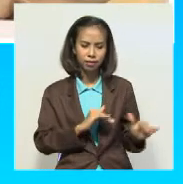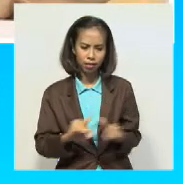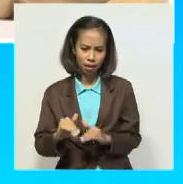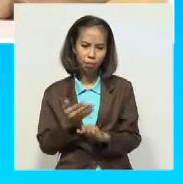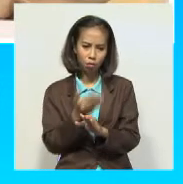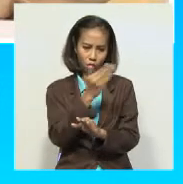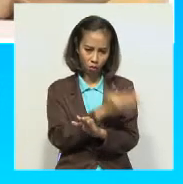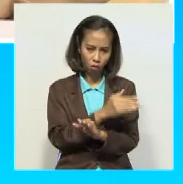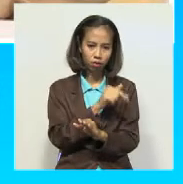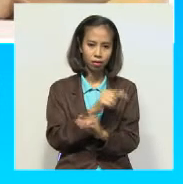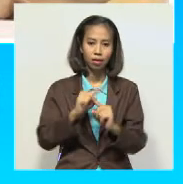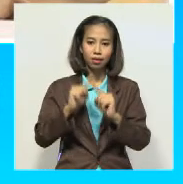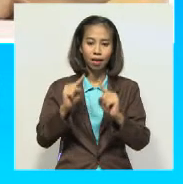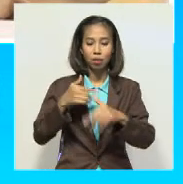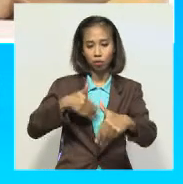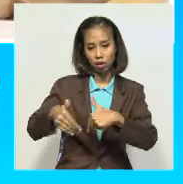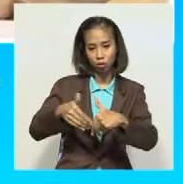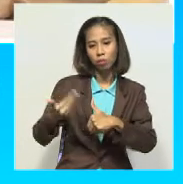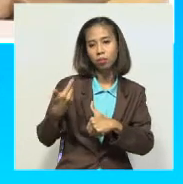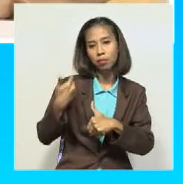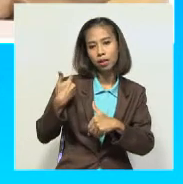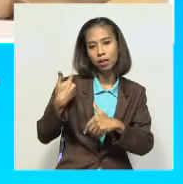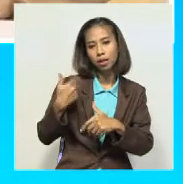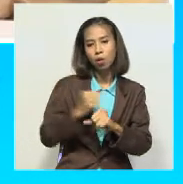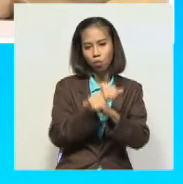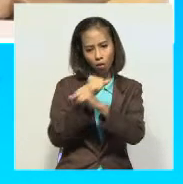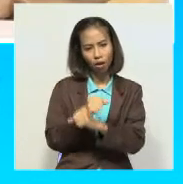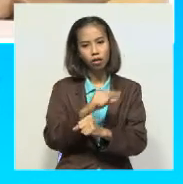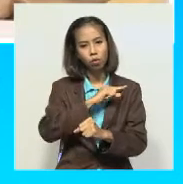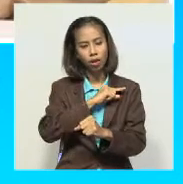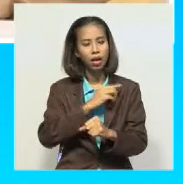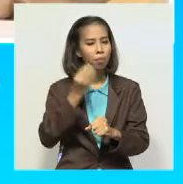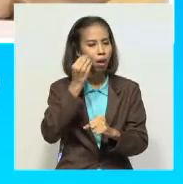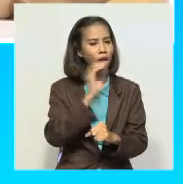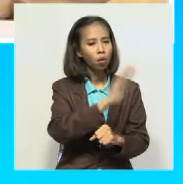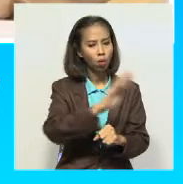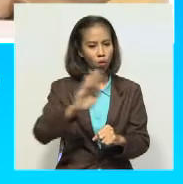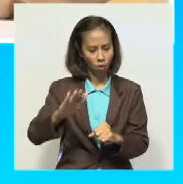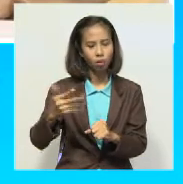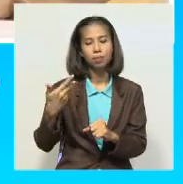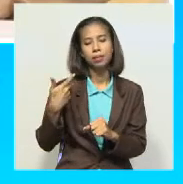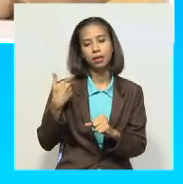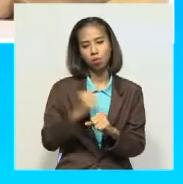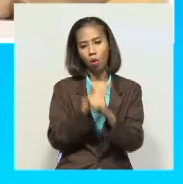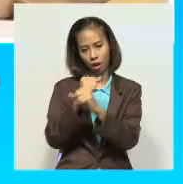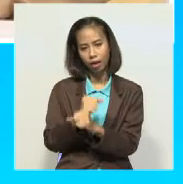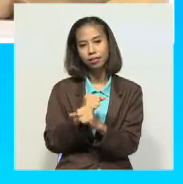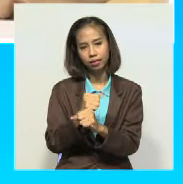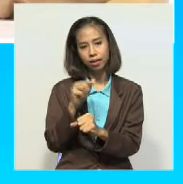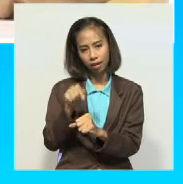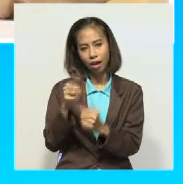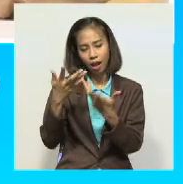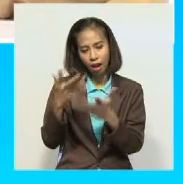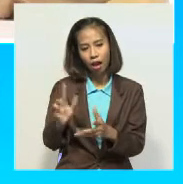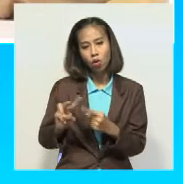ประชาชนเนี่ยเขายังไม่เอากระสอบทรายออกถูกไหมฮะการป้องกันตัวเองในระดับบ้านเรือนเนี่ยก็ยังป้องกันกันอยู่สองเราก็เพิ่มระดับในส่วน